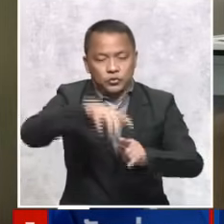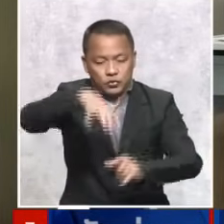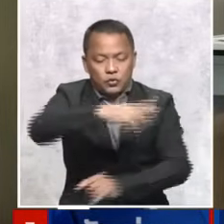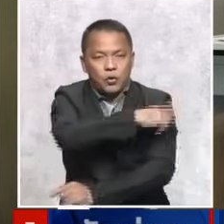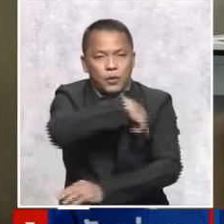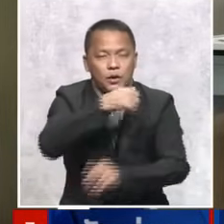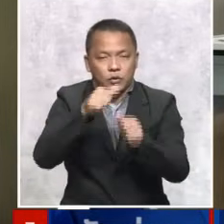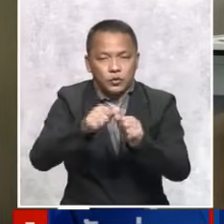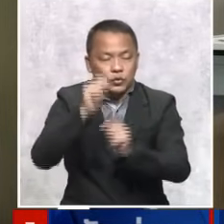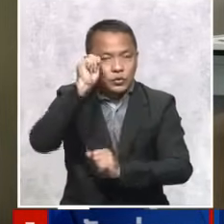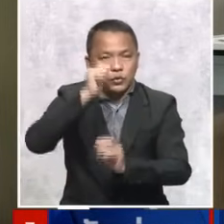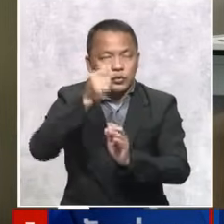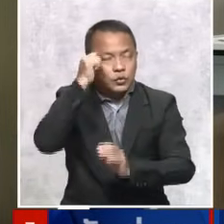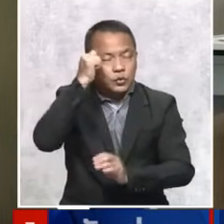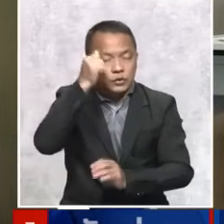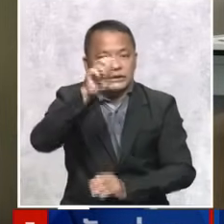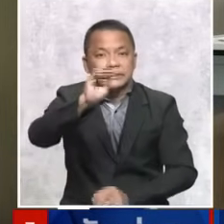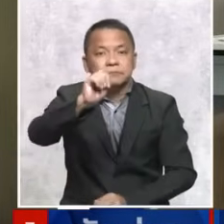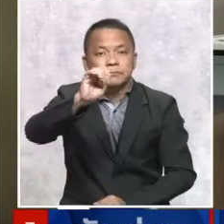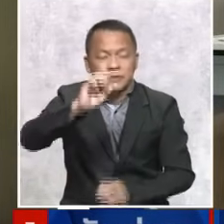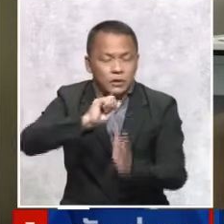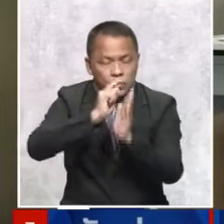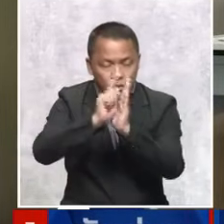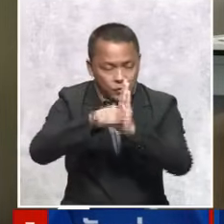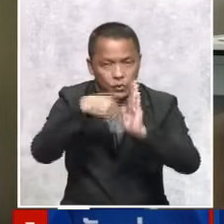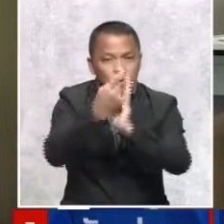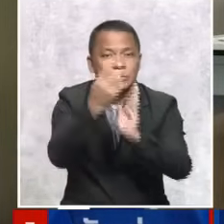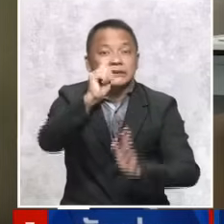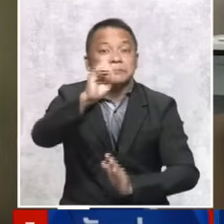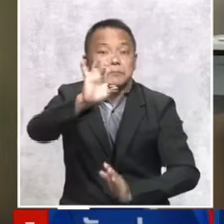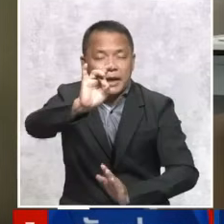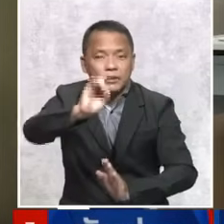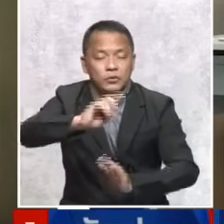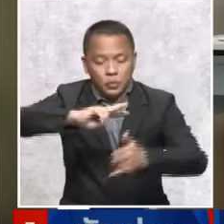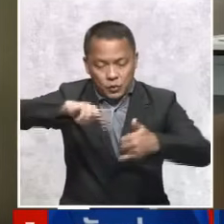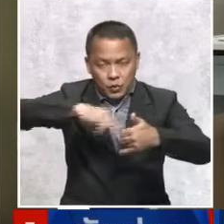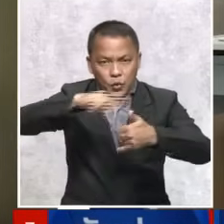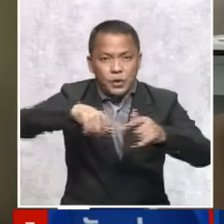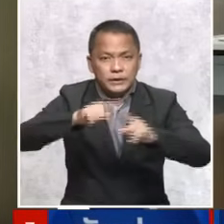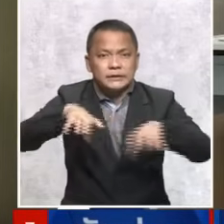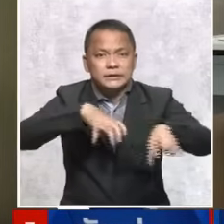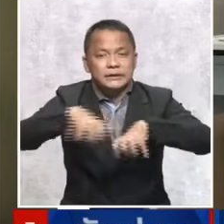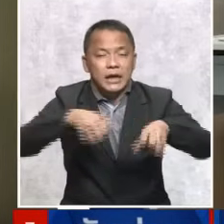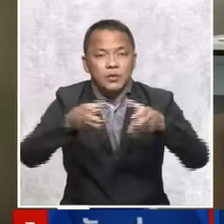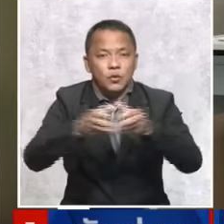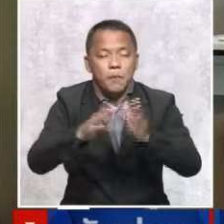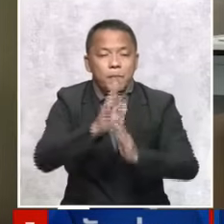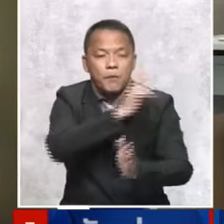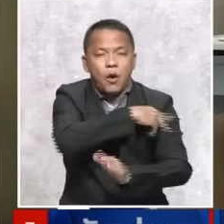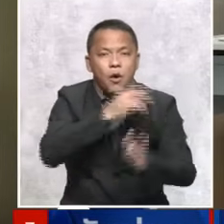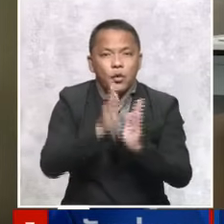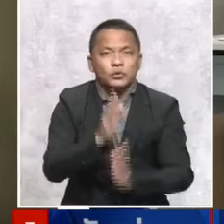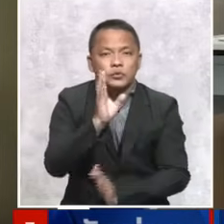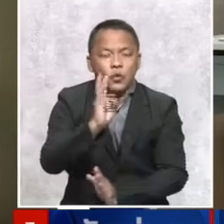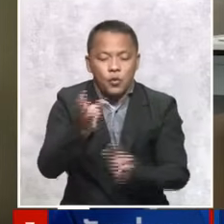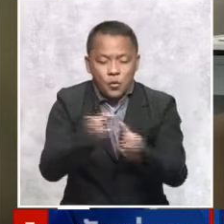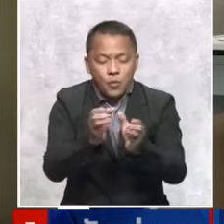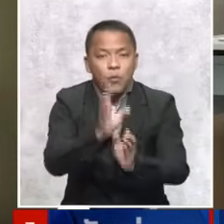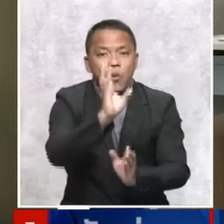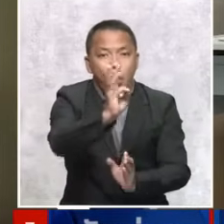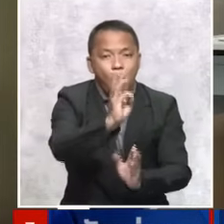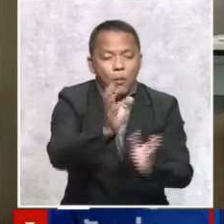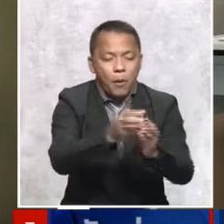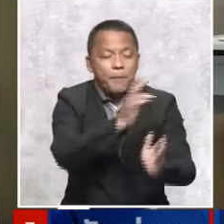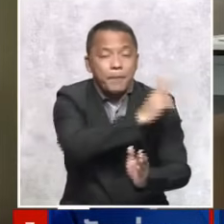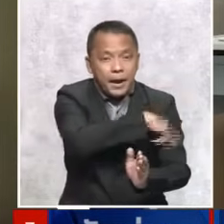าบาล48ชั่วโมงด้วยกันซึ่งแพทย์อิสราเอลจะดูแลอย่างเต็มที่ค่ะมีการจัดคณะทางการแพทย์6ชุดแต่ละชุดประกอบไปด้วย